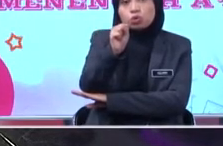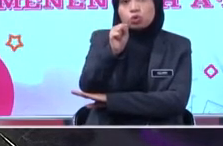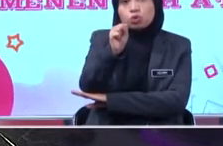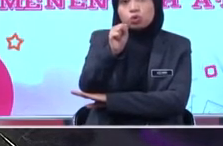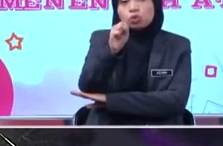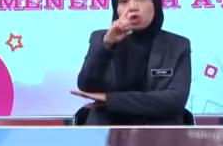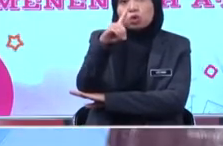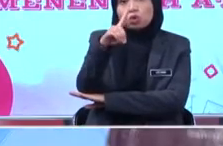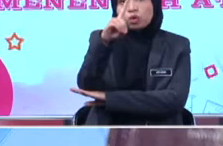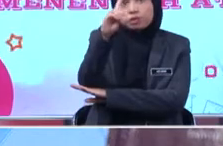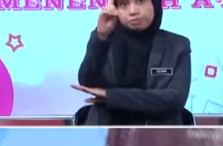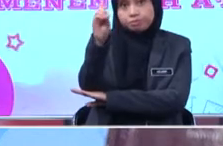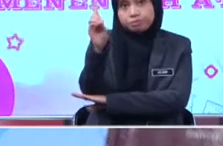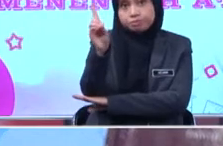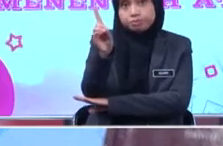hai sel-sel